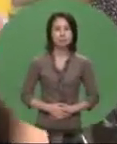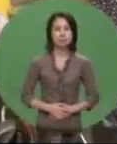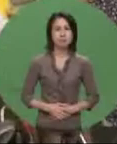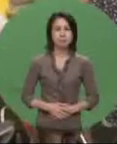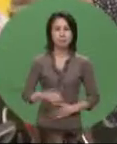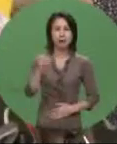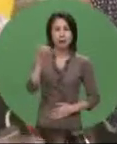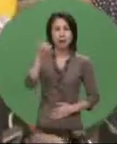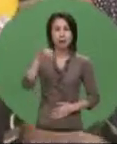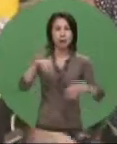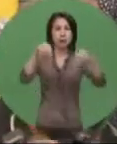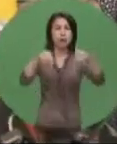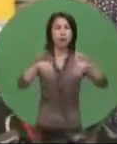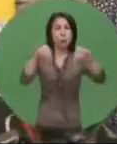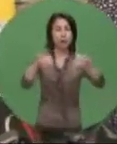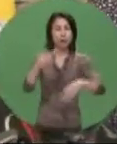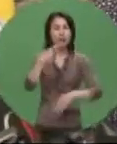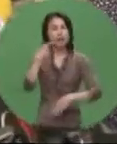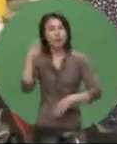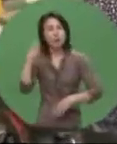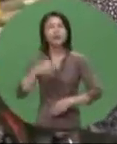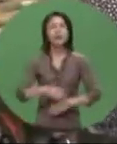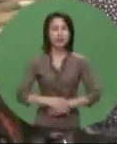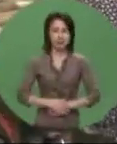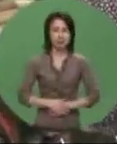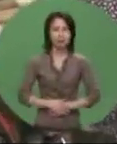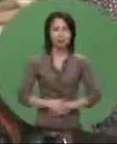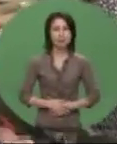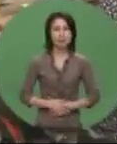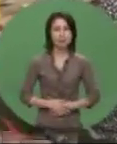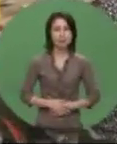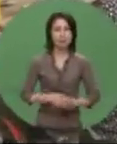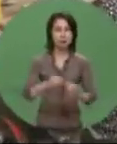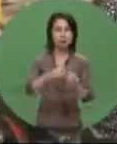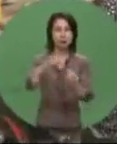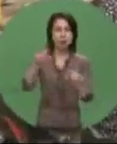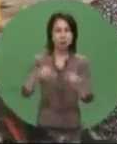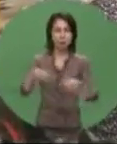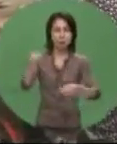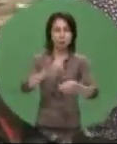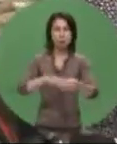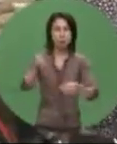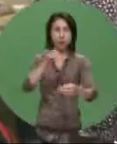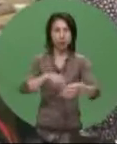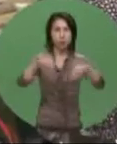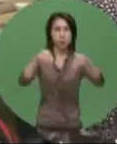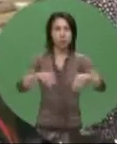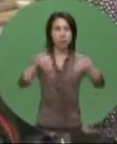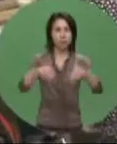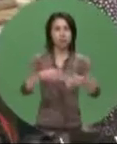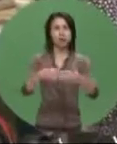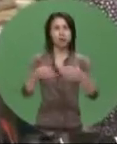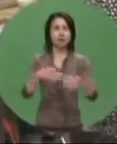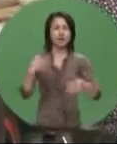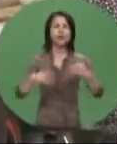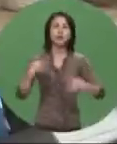藍染めがすごい興味があったので、すごい葉っぱから取ってやれてすごく楽しかったです